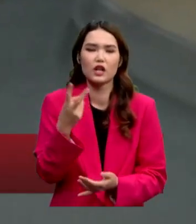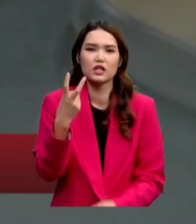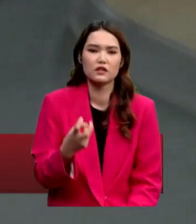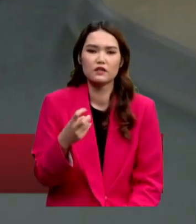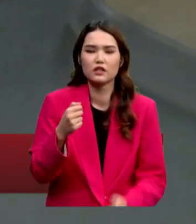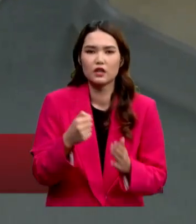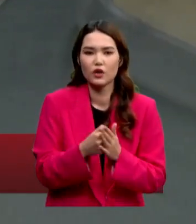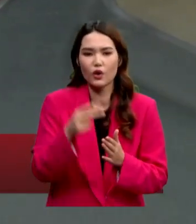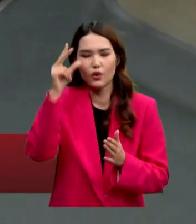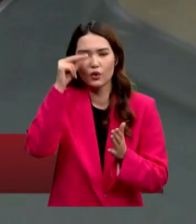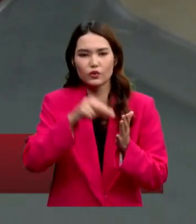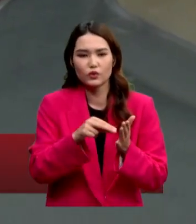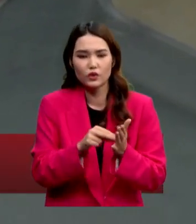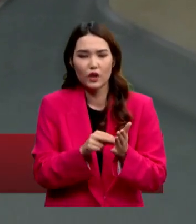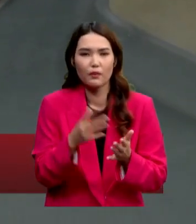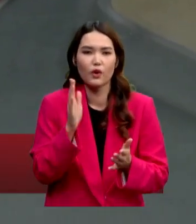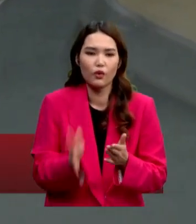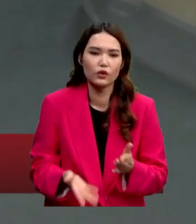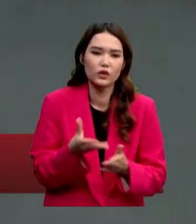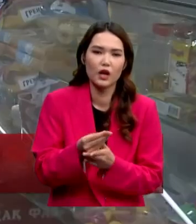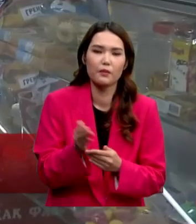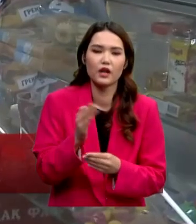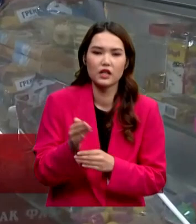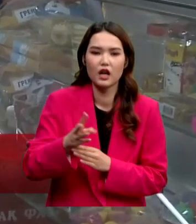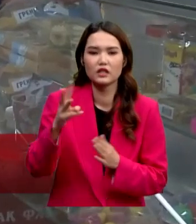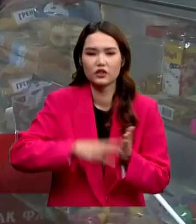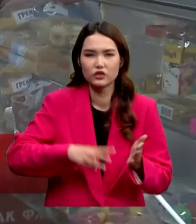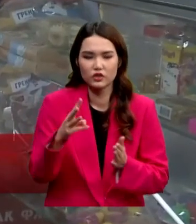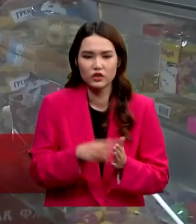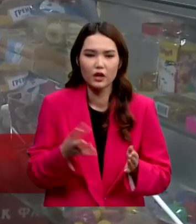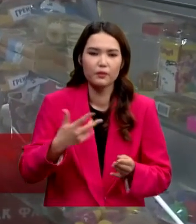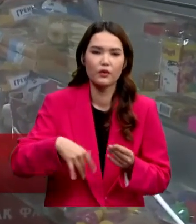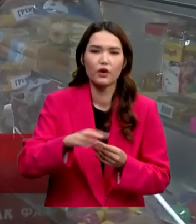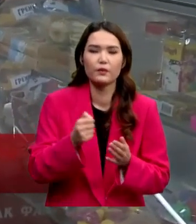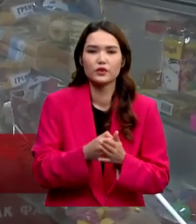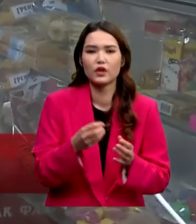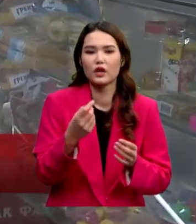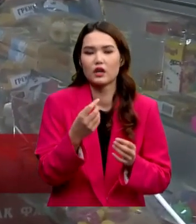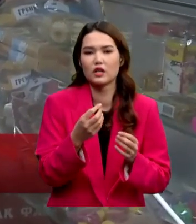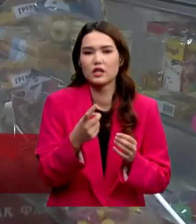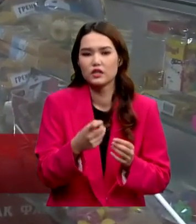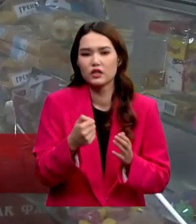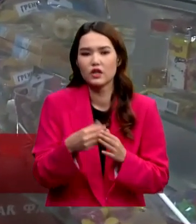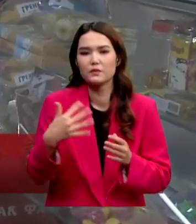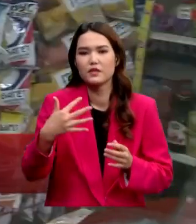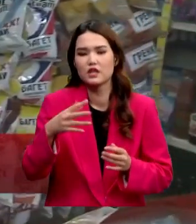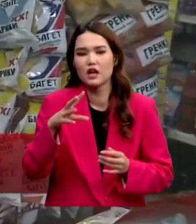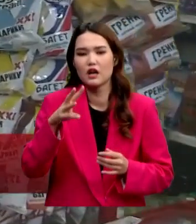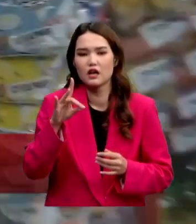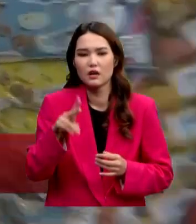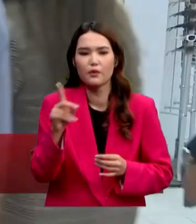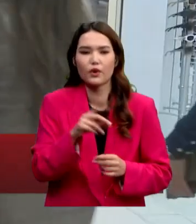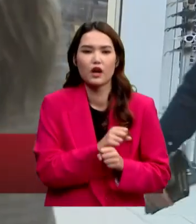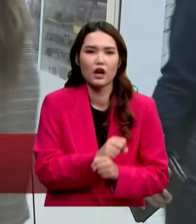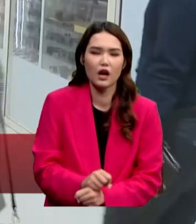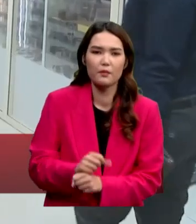от суммы неуплаченных налогов. А невыдача чека карается штрафом от 15 до 50 МРП. Накажут и тех, кто отказывает в